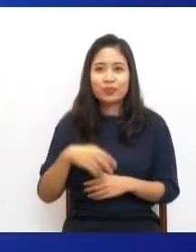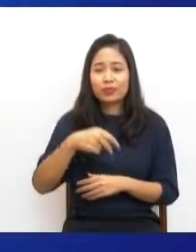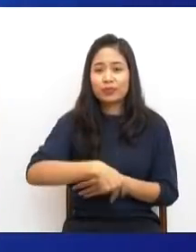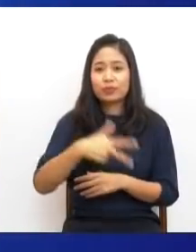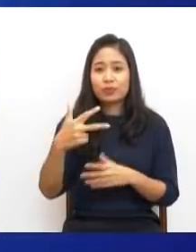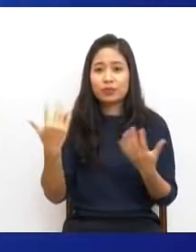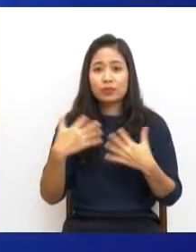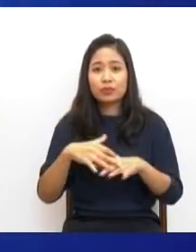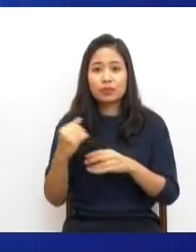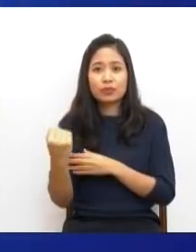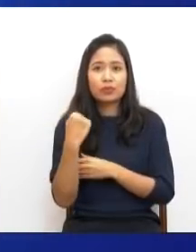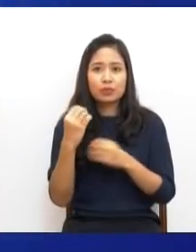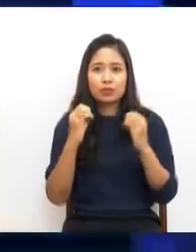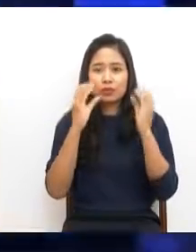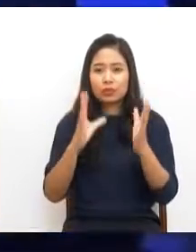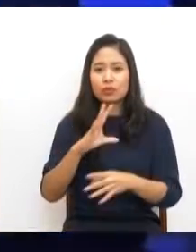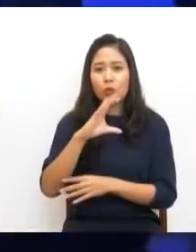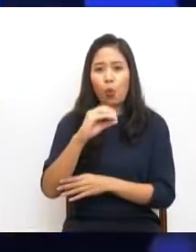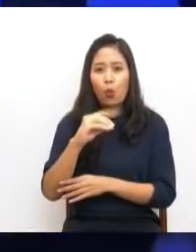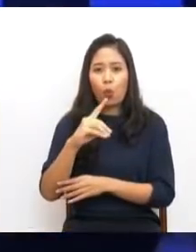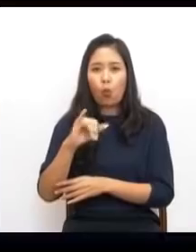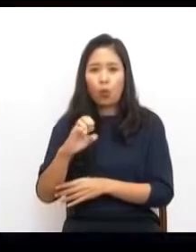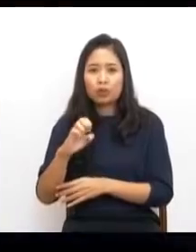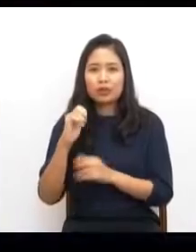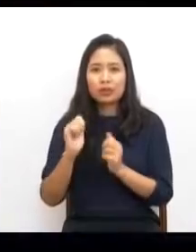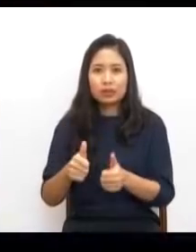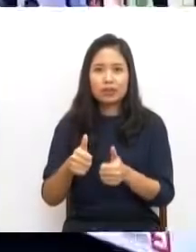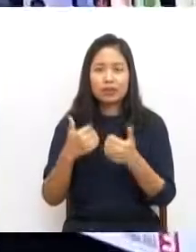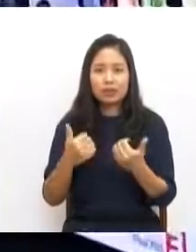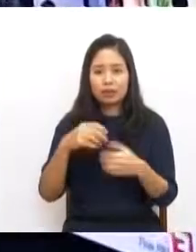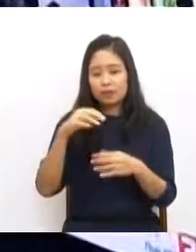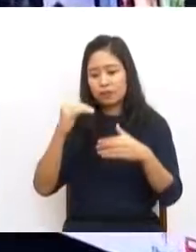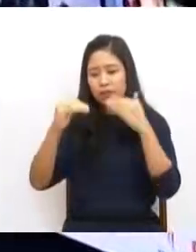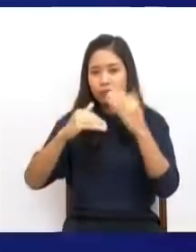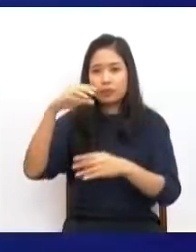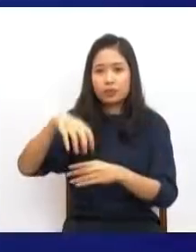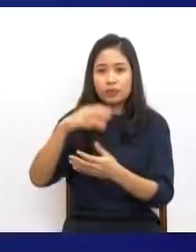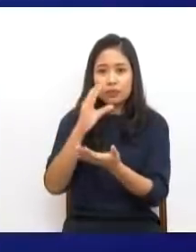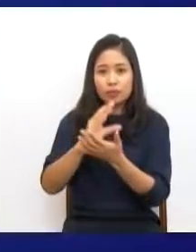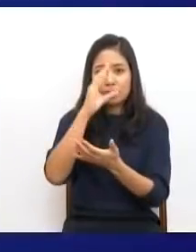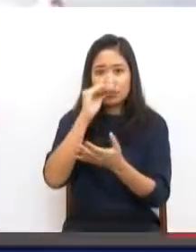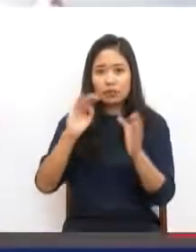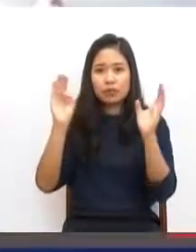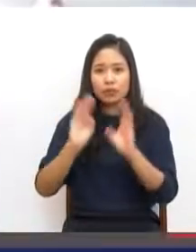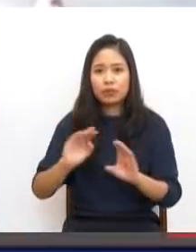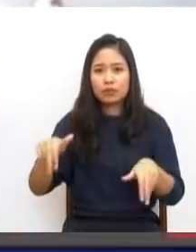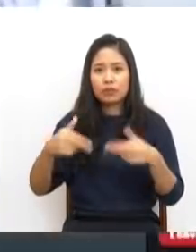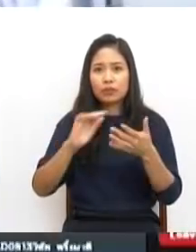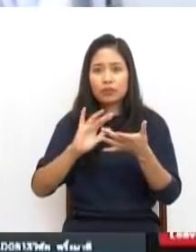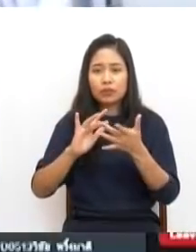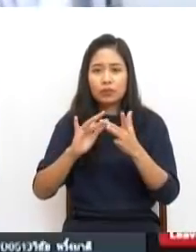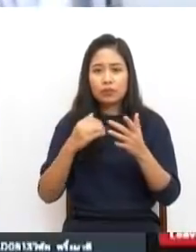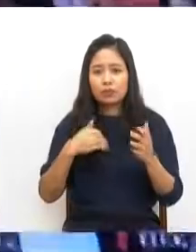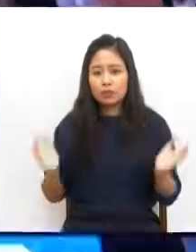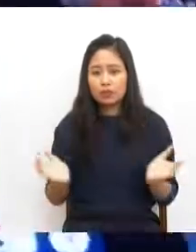มพลังครูโค้ดได้โค้ดดีผ่านไปแล้วกับกิจกรรมแลกเปลี่ยนเรียนรู้ร่วมกันในรูปแบบใหม่ในยุค New Normal กับเครือข่ายคุ